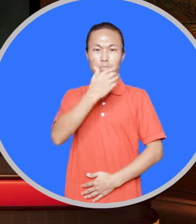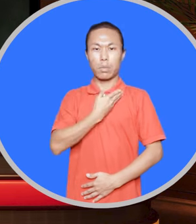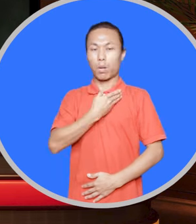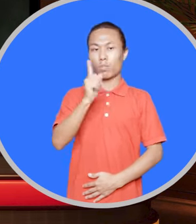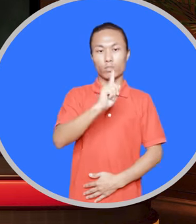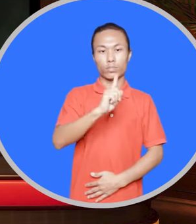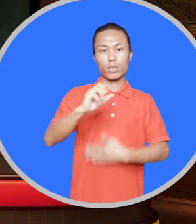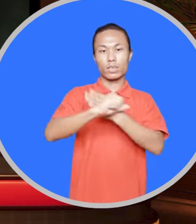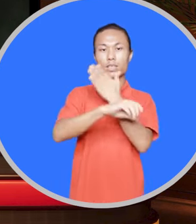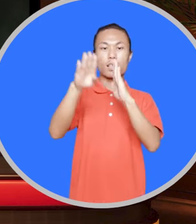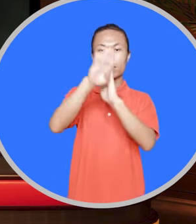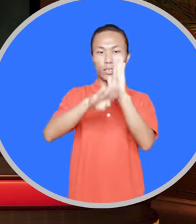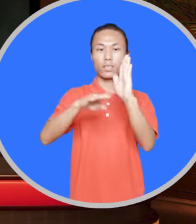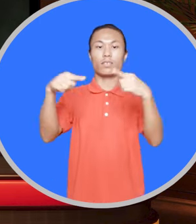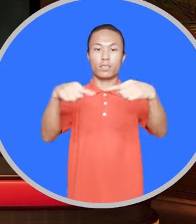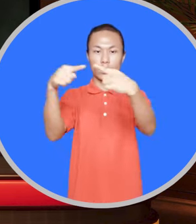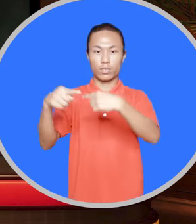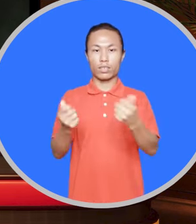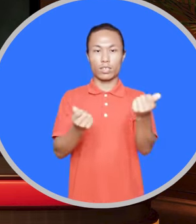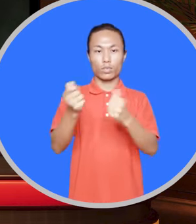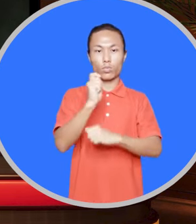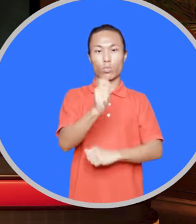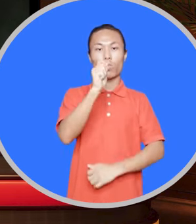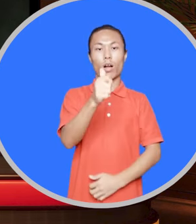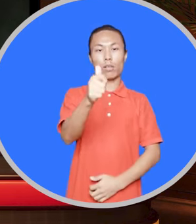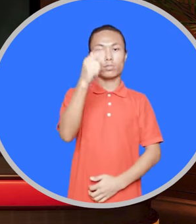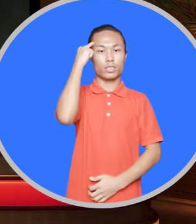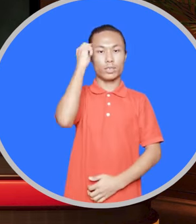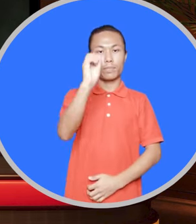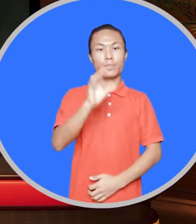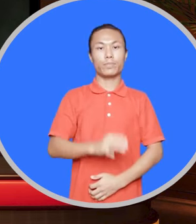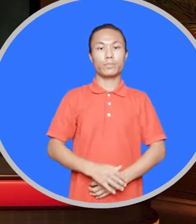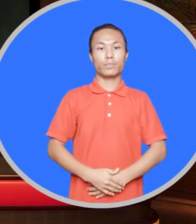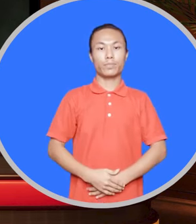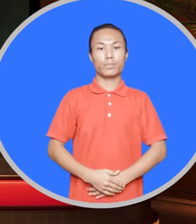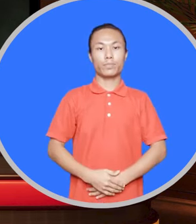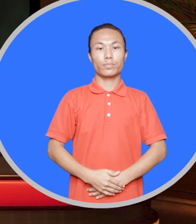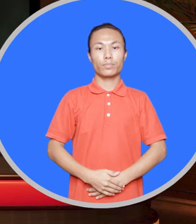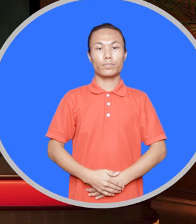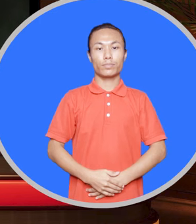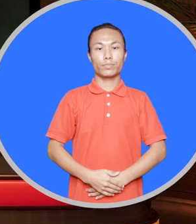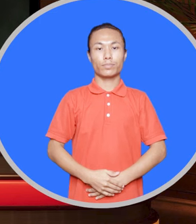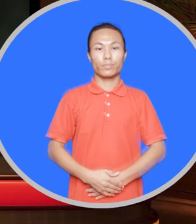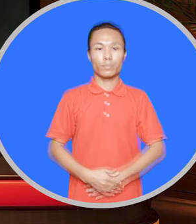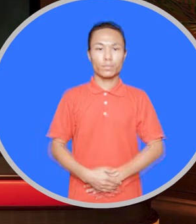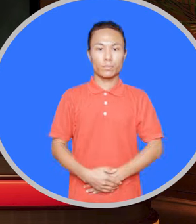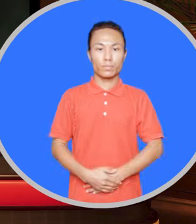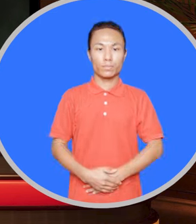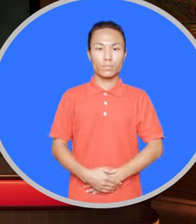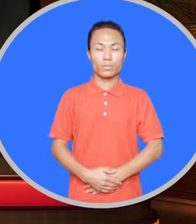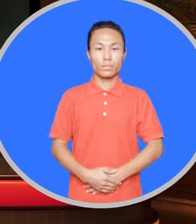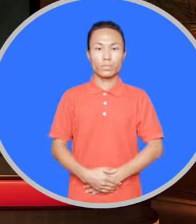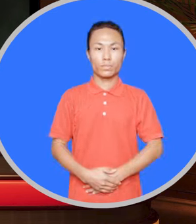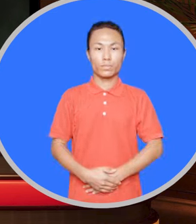မြို့နယ်အဆင့်တာဝန်ယူထားသူတွေအနေနဲ့ပြည်သူကိုနိုင်ထက်စင်းနေမဆက်ဆံမိဖို့နဲ့အာဏာပါဝါလက်ကင်ထားပြီးဥ